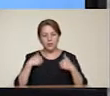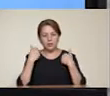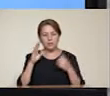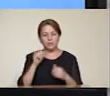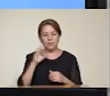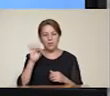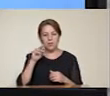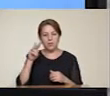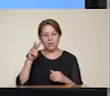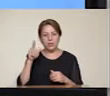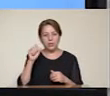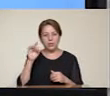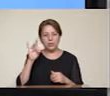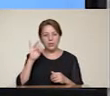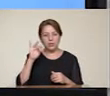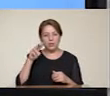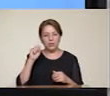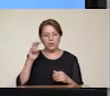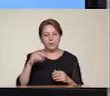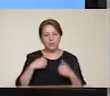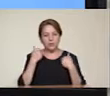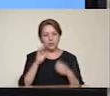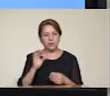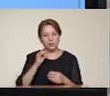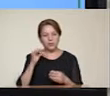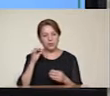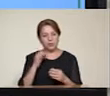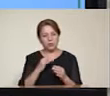haqida ma'lumotlarni olamiz.